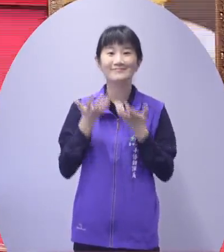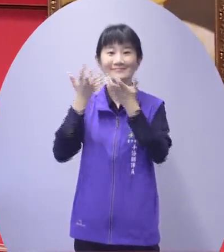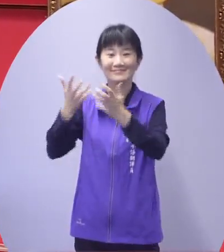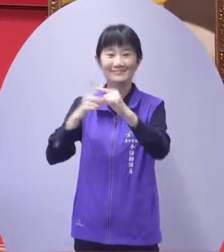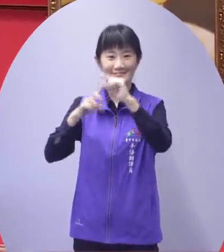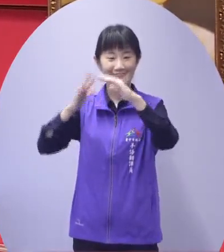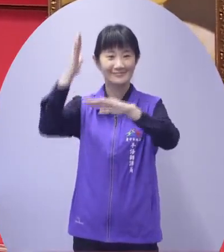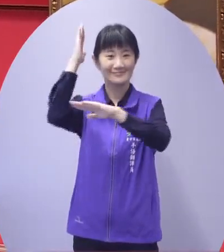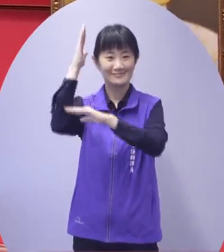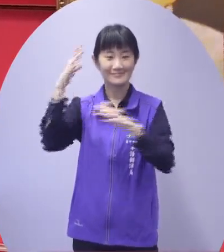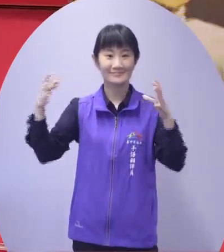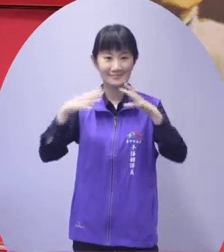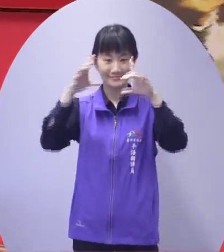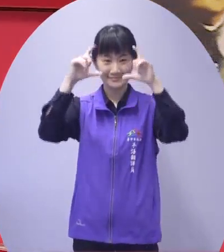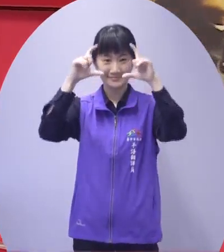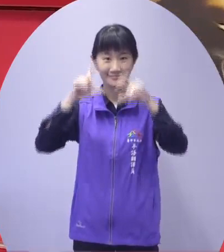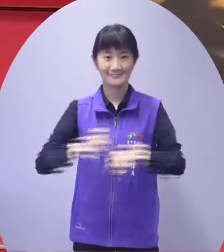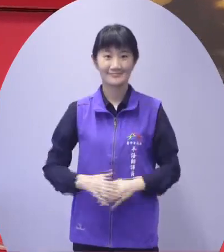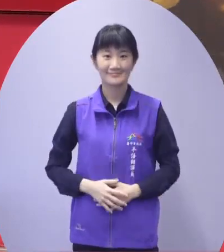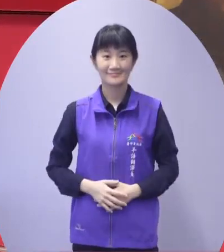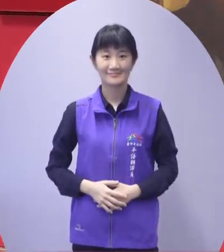合影。